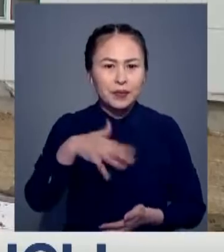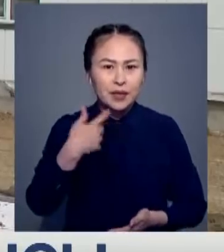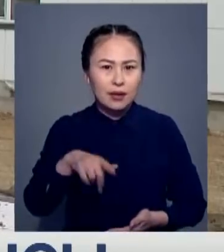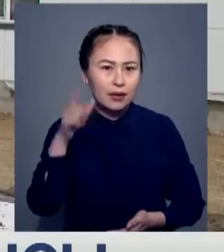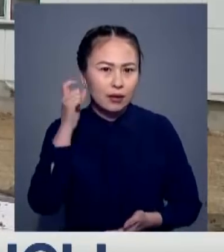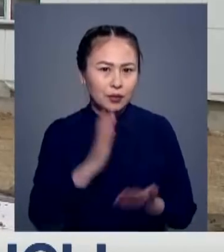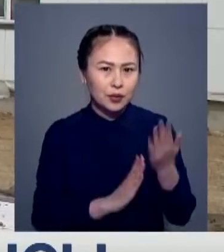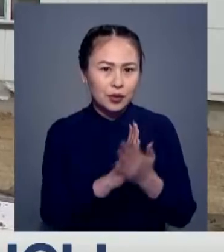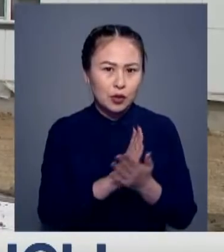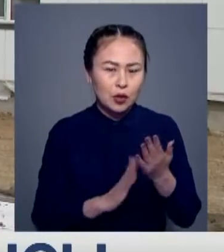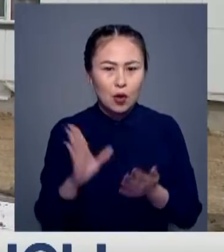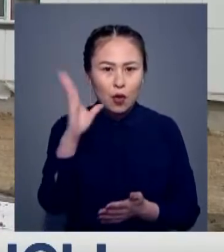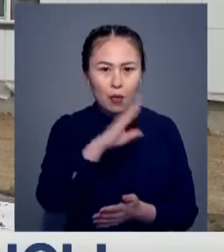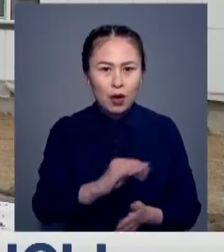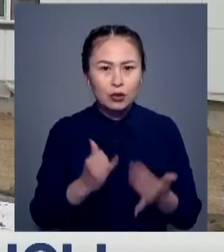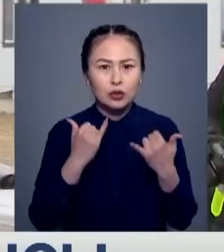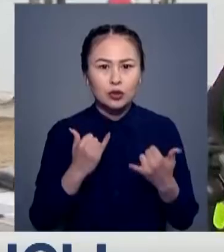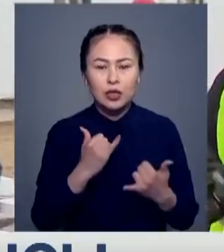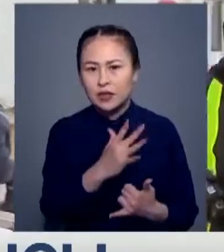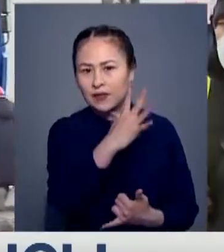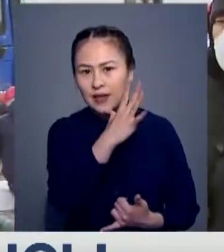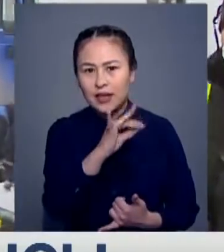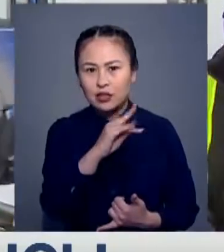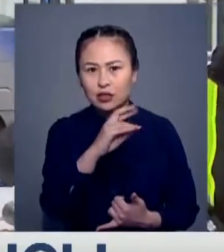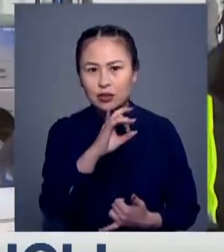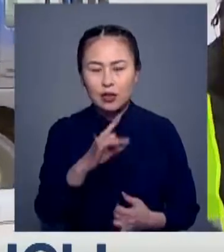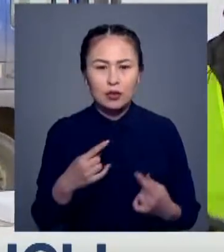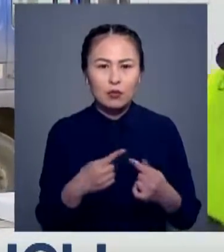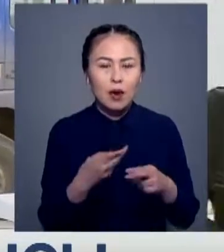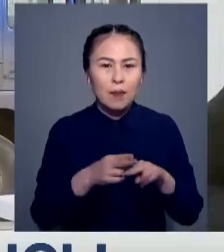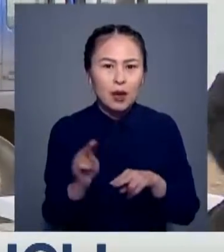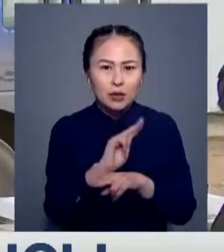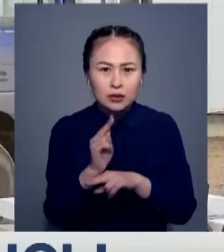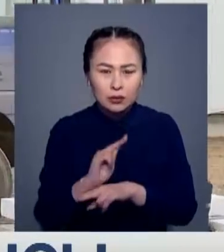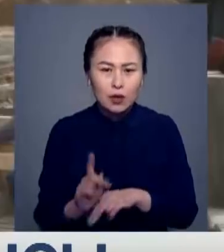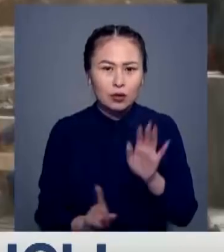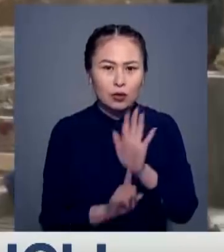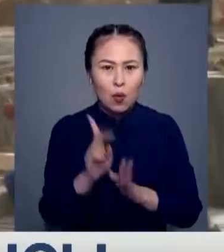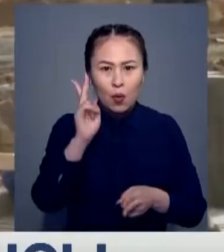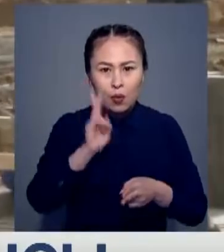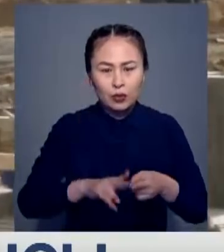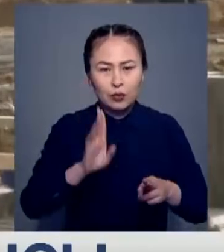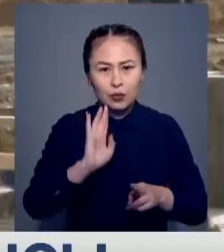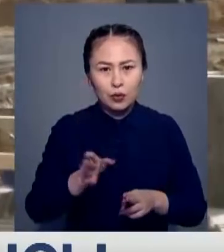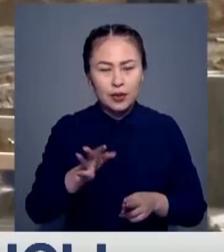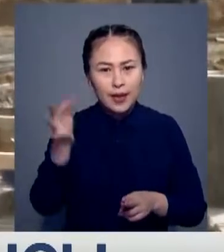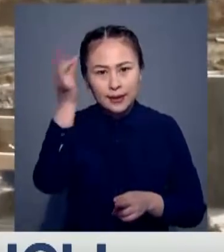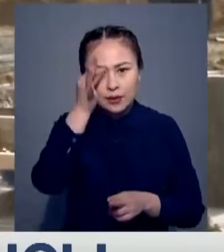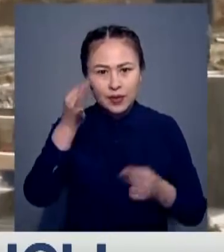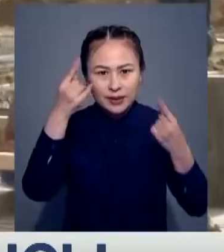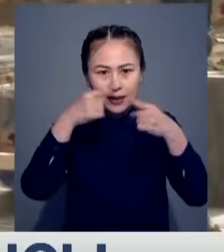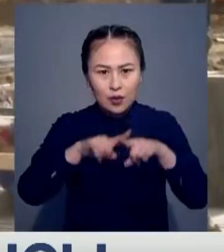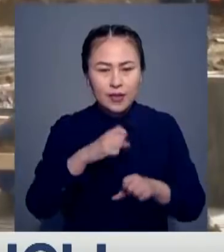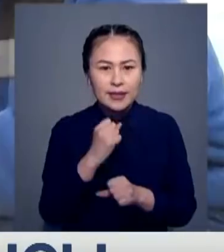етеді дейді құрылысшылар. Қазіргі уақытта инженерлік желілерді монтаждау жұмыстары аяқталып, неміс технологиясы